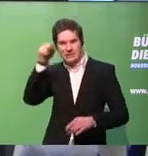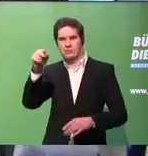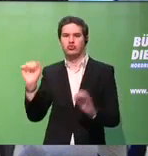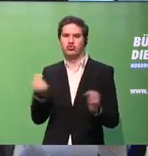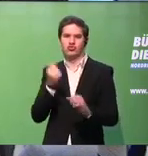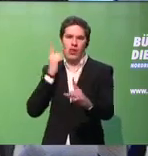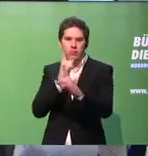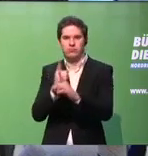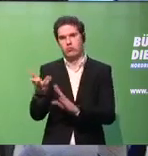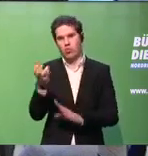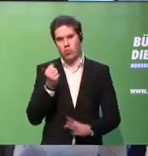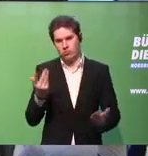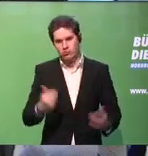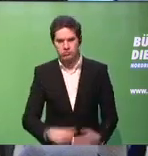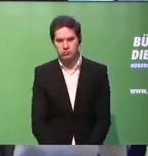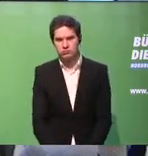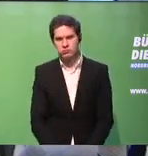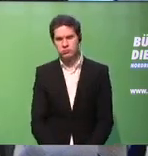damit das einfacher ist.